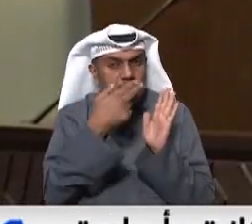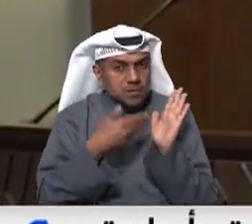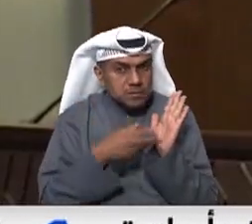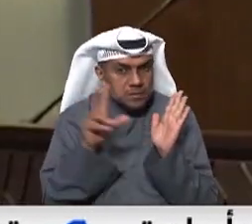قراراتها